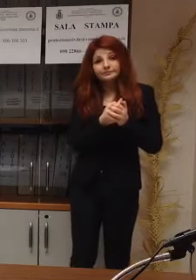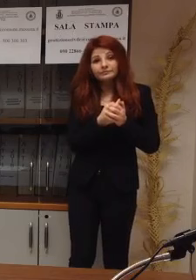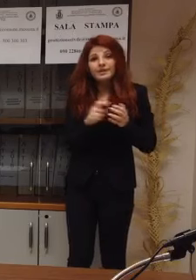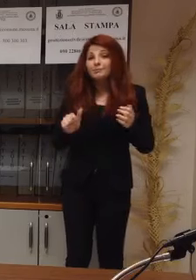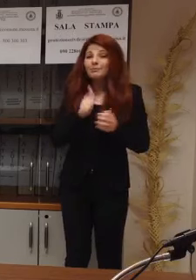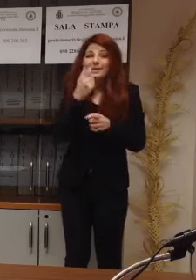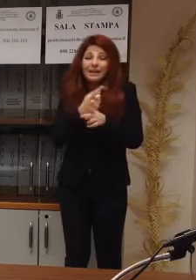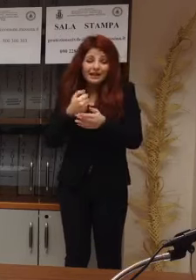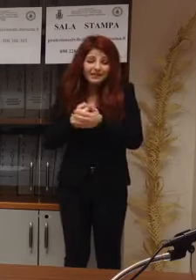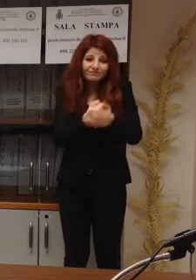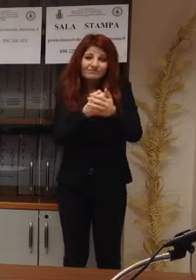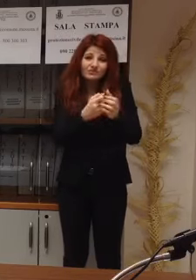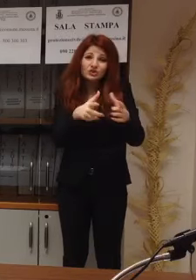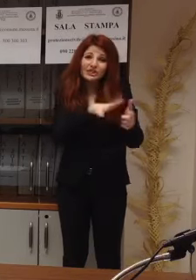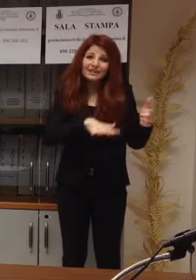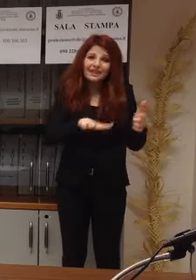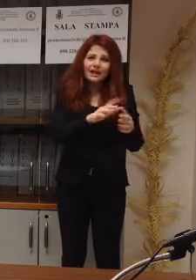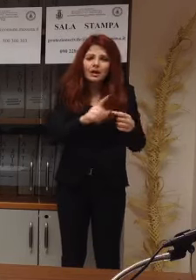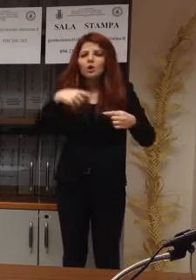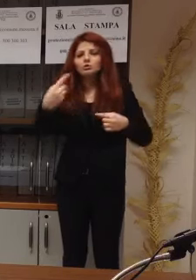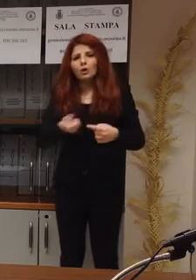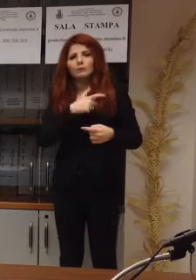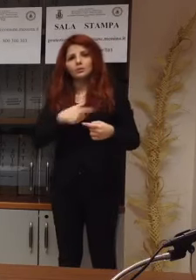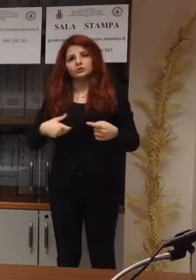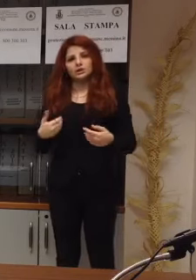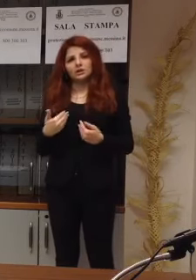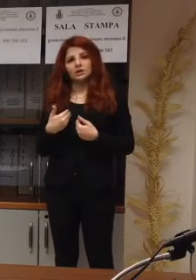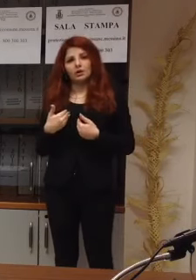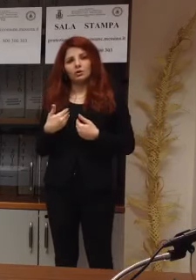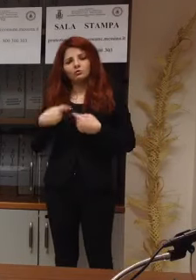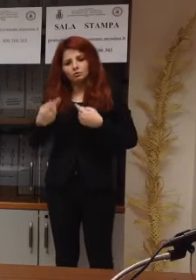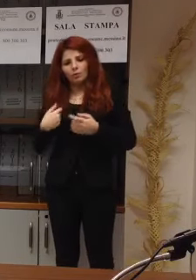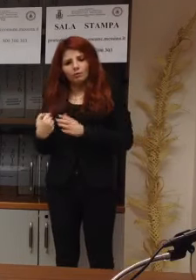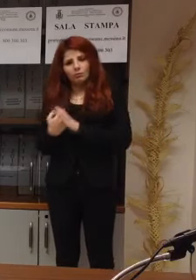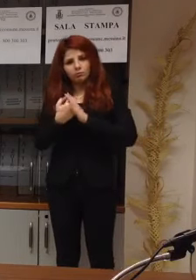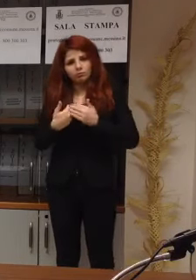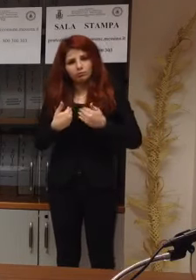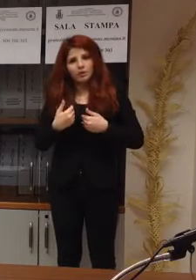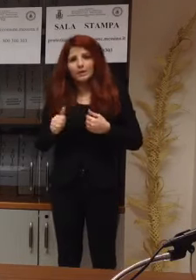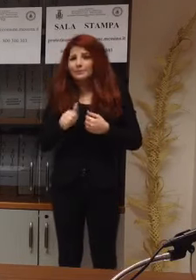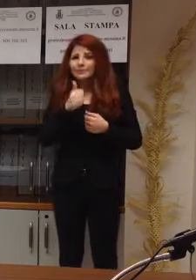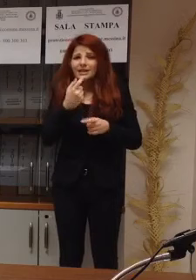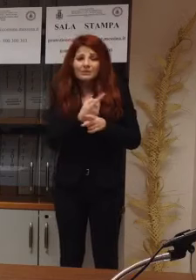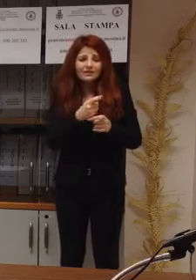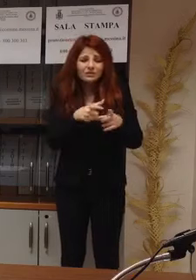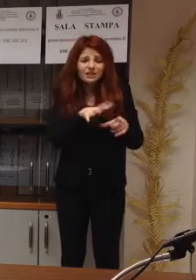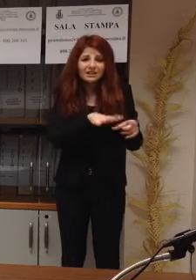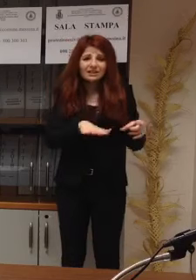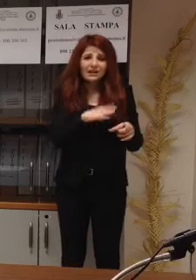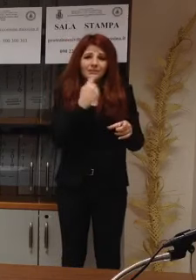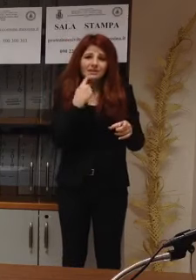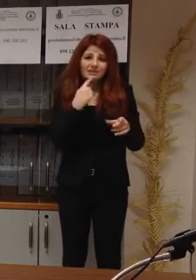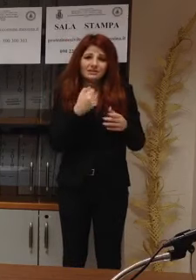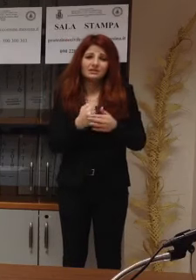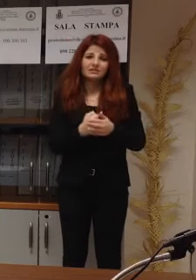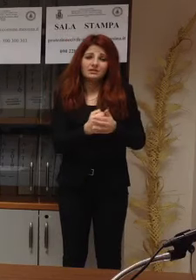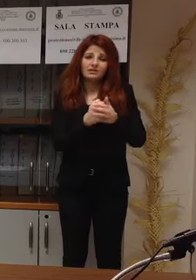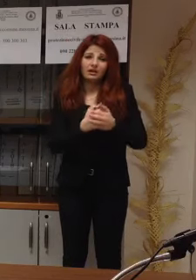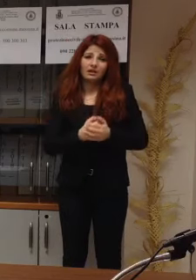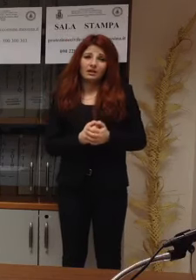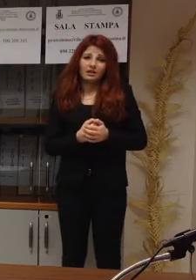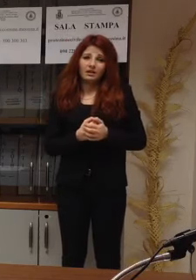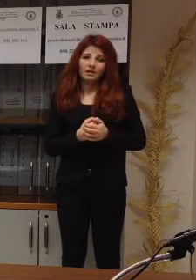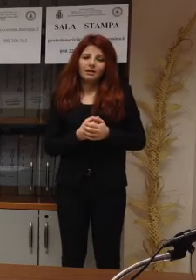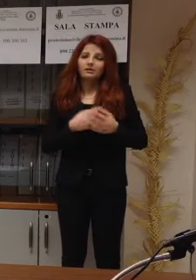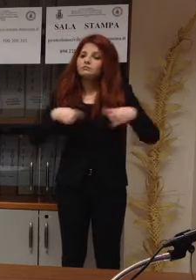e andiamo avanti, perché noi assieme abbiamo dimostrato di avere una visione strategica